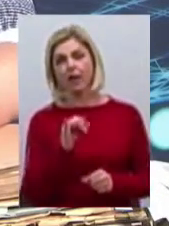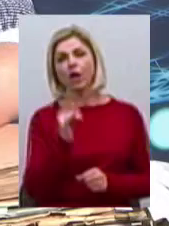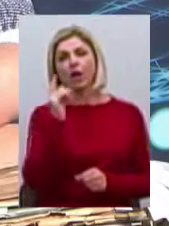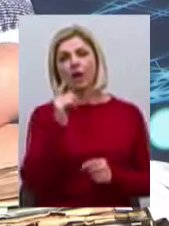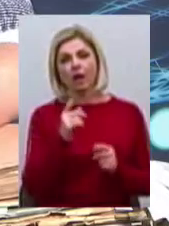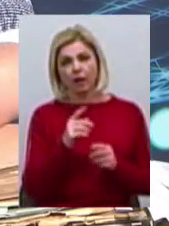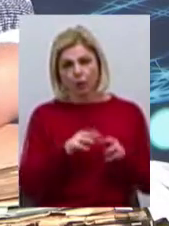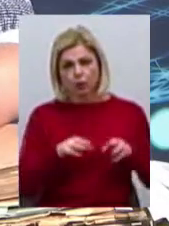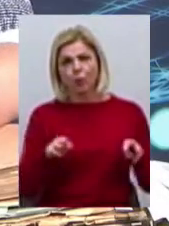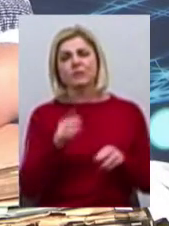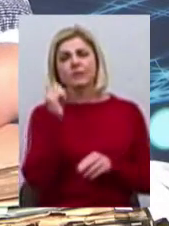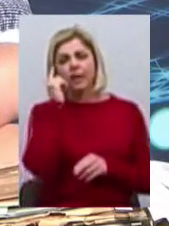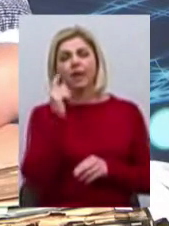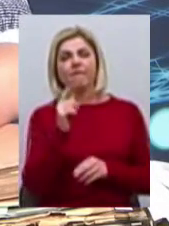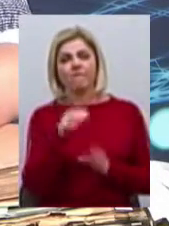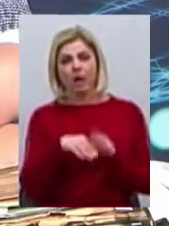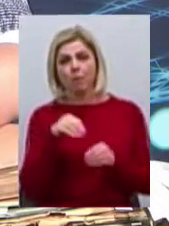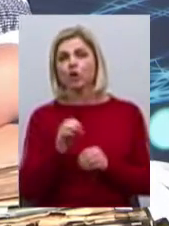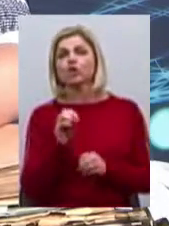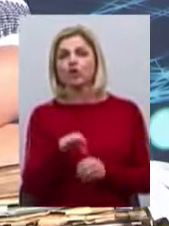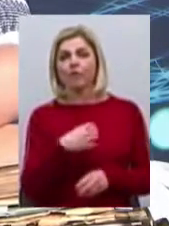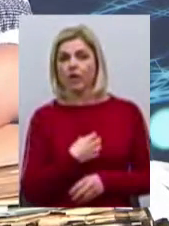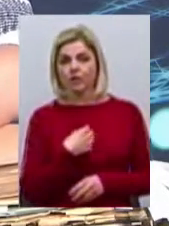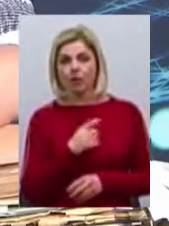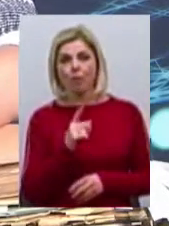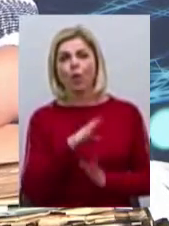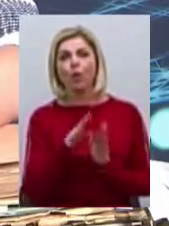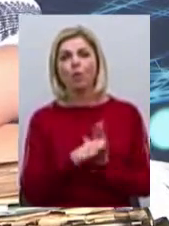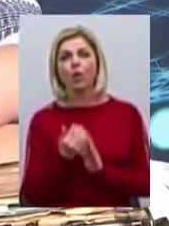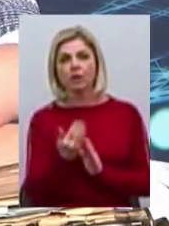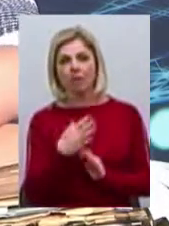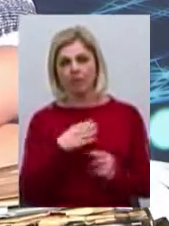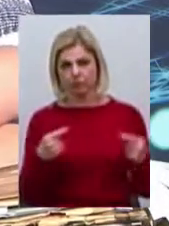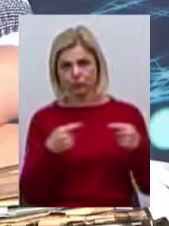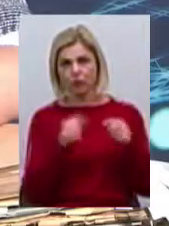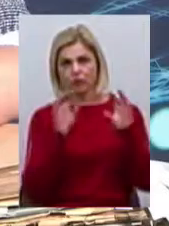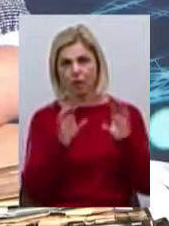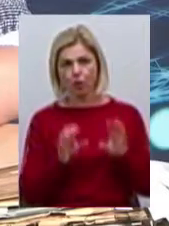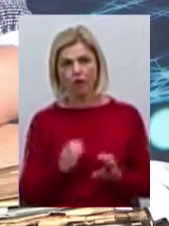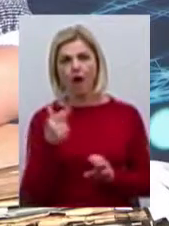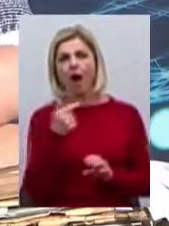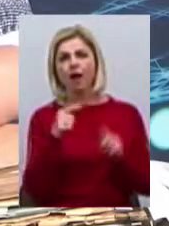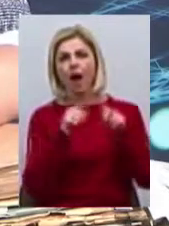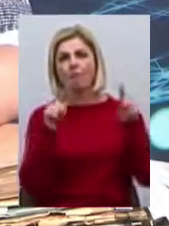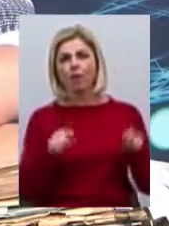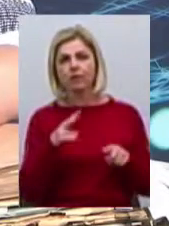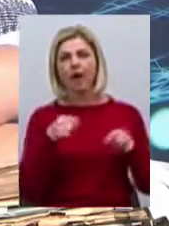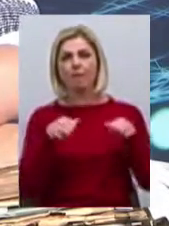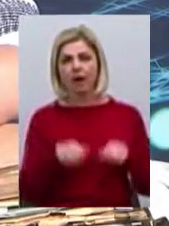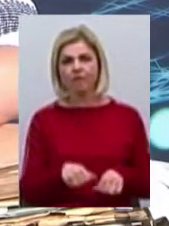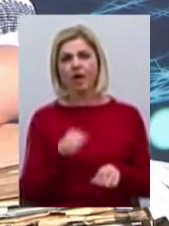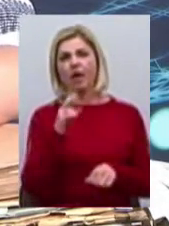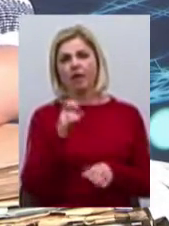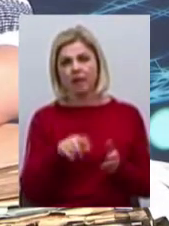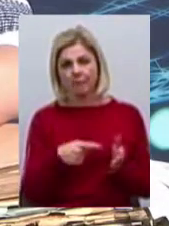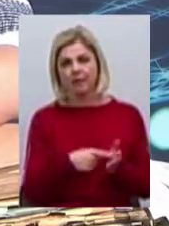думські вибори, чим вони важливі? Тому що під них було чітке законодавство, грамота на права і привілеї містам Російської